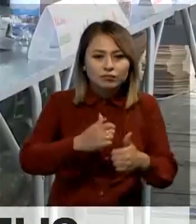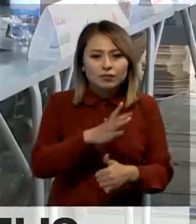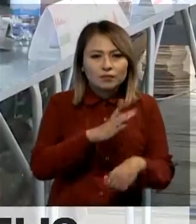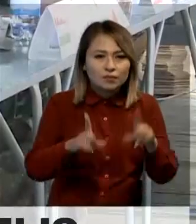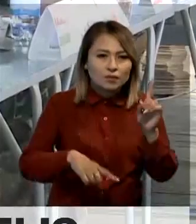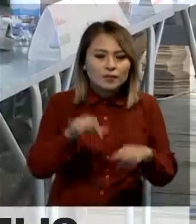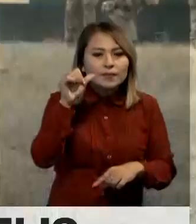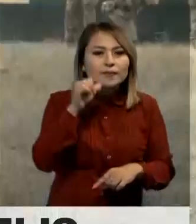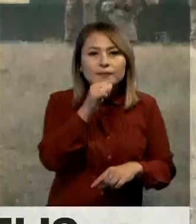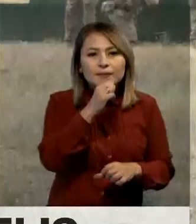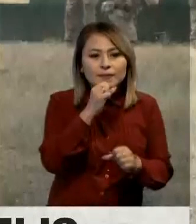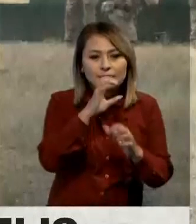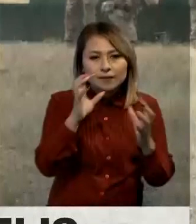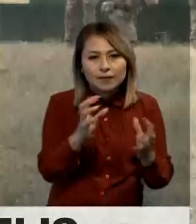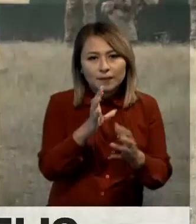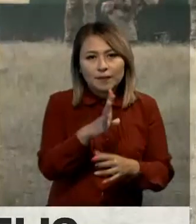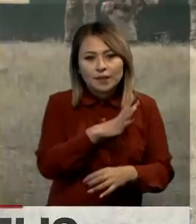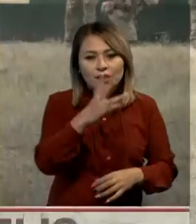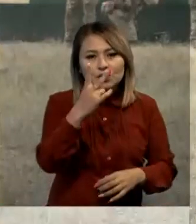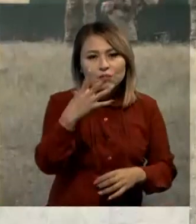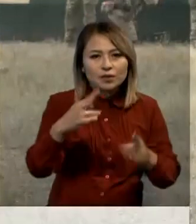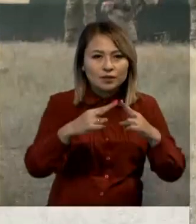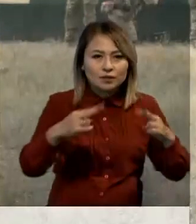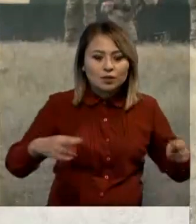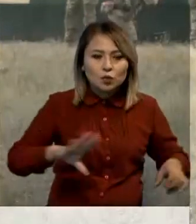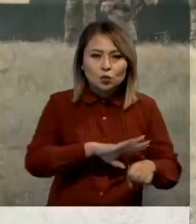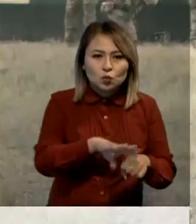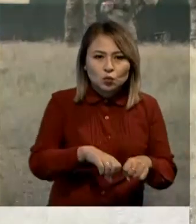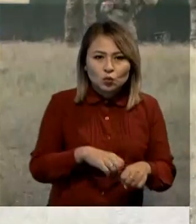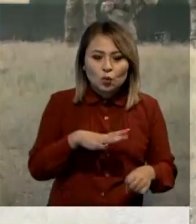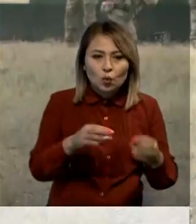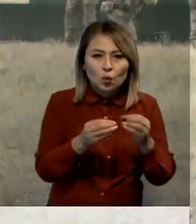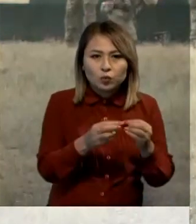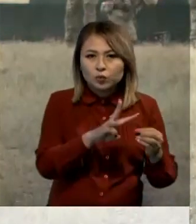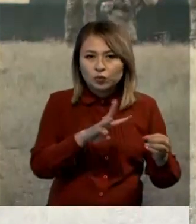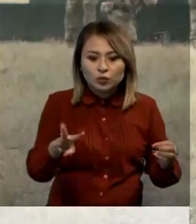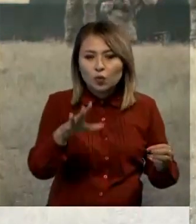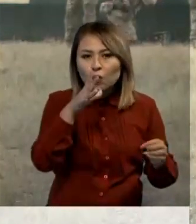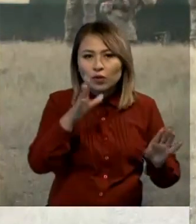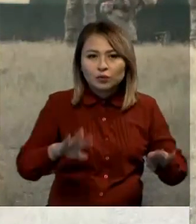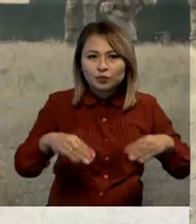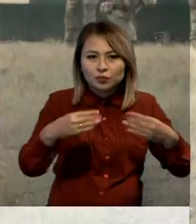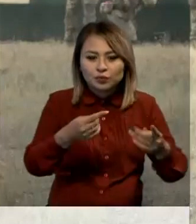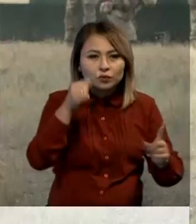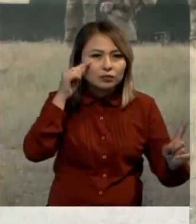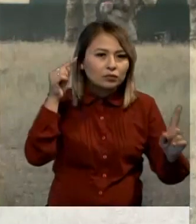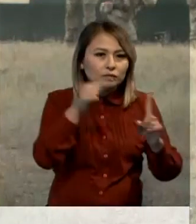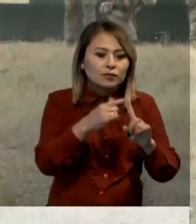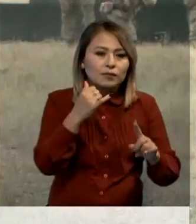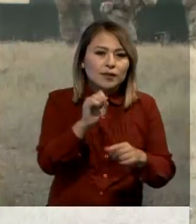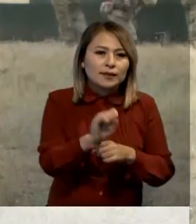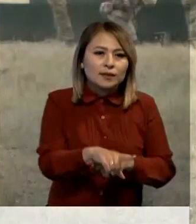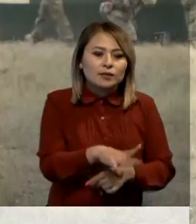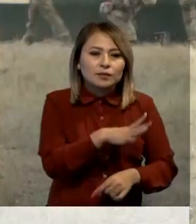кейбірі жасырын орналасқан. Қатысушыларға 25 нысананы жою үшін тура 10 минут уақыт беріледі. Бірақ мергендердің барлығы бұл тапсырманы